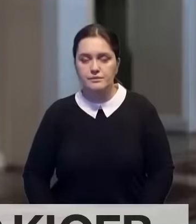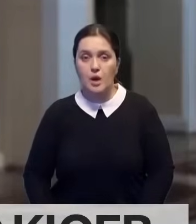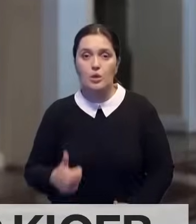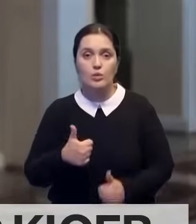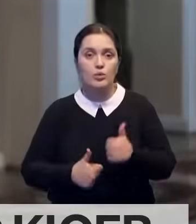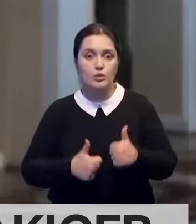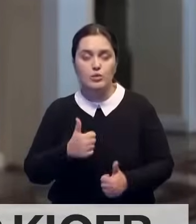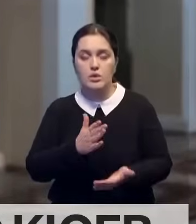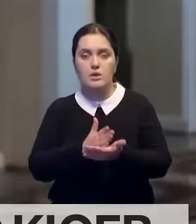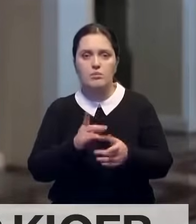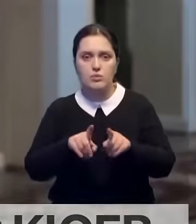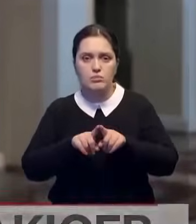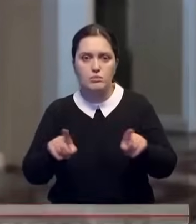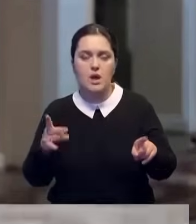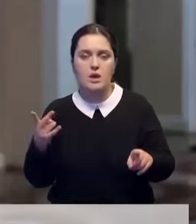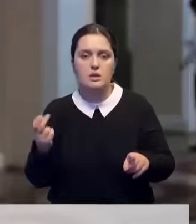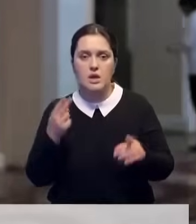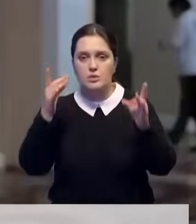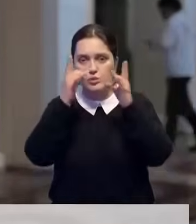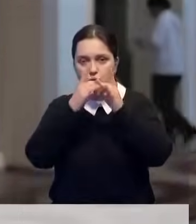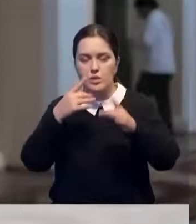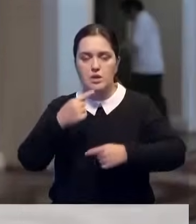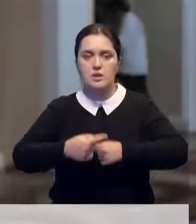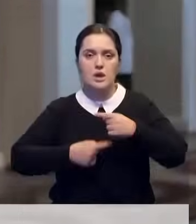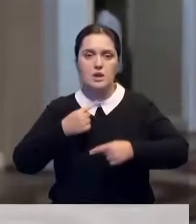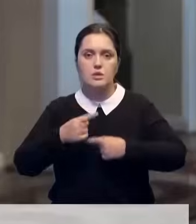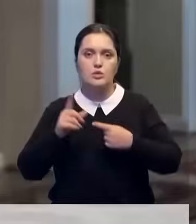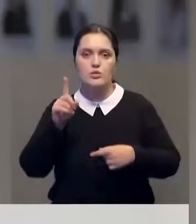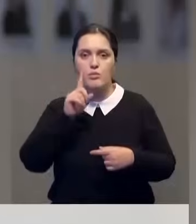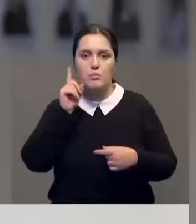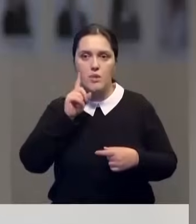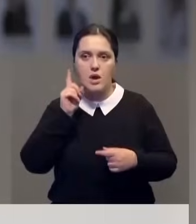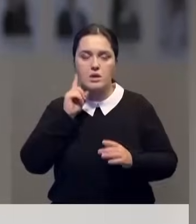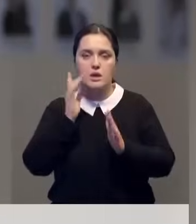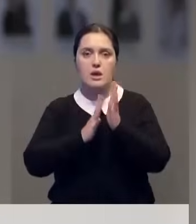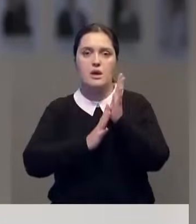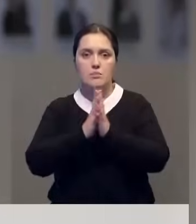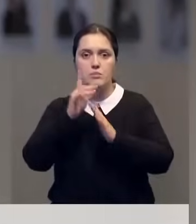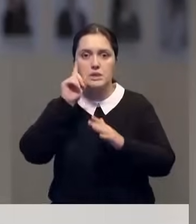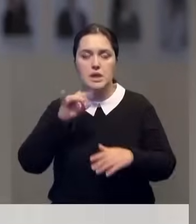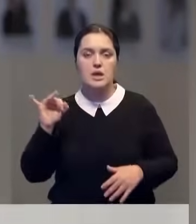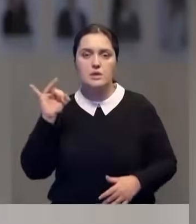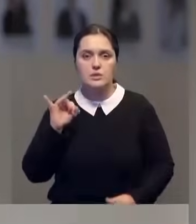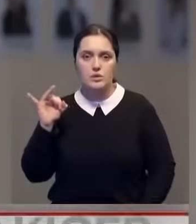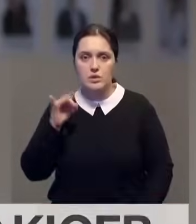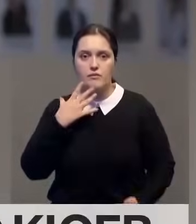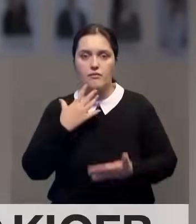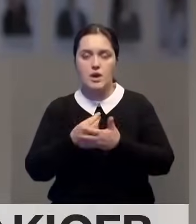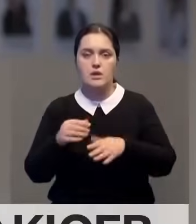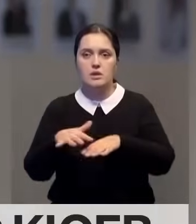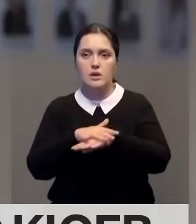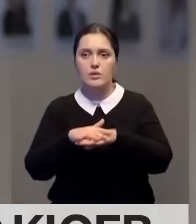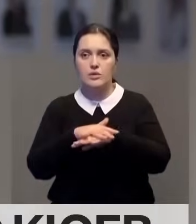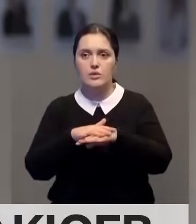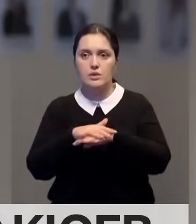Конкурс направлен на пропаганду национального культурного наследия, чтобы молодое поколение знало историю своего народа, своих